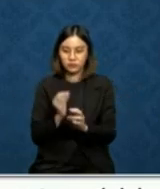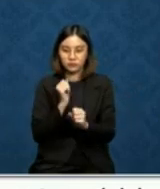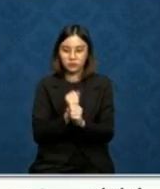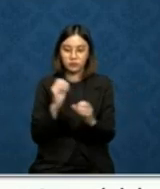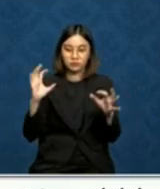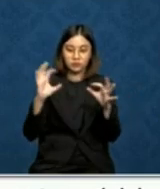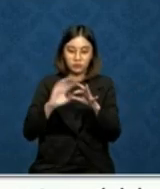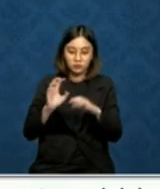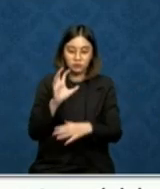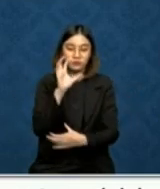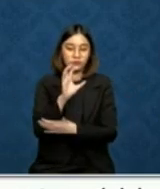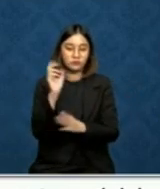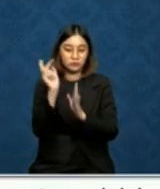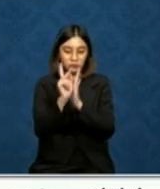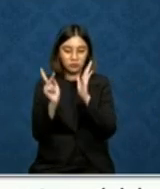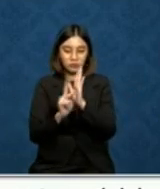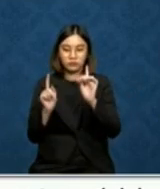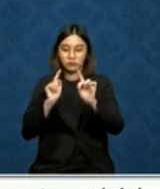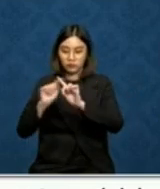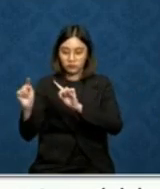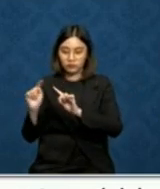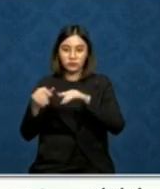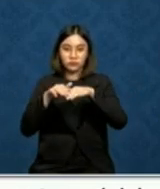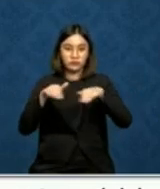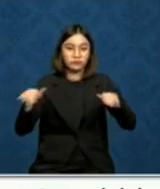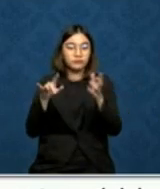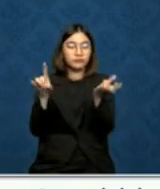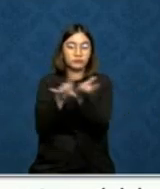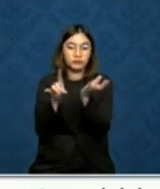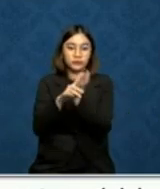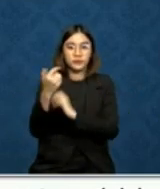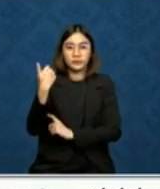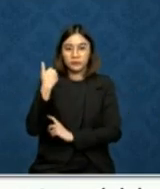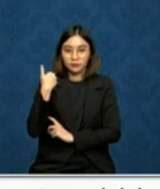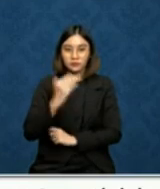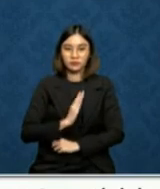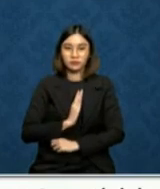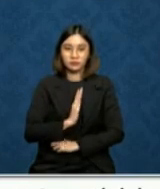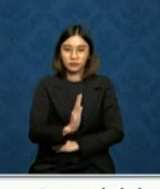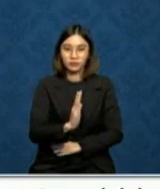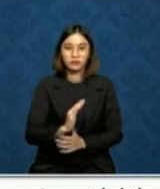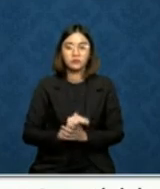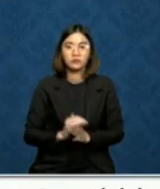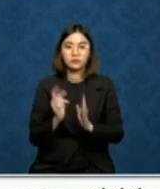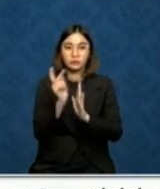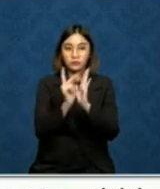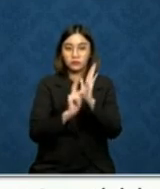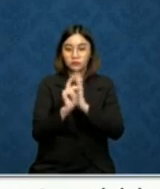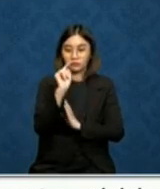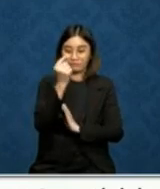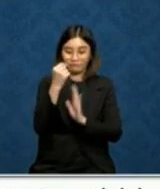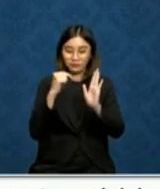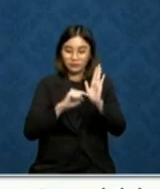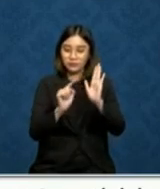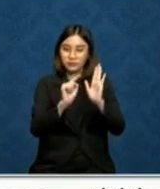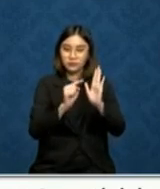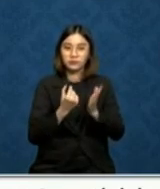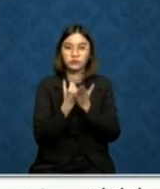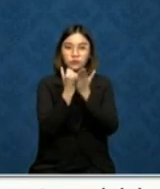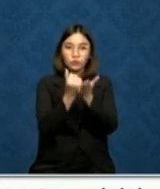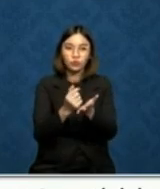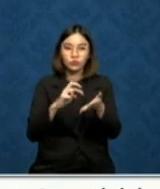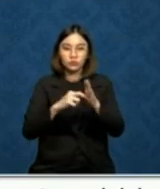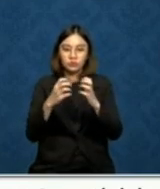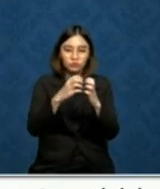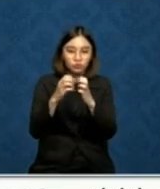สามารถบังคับใช้กฎหมายได้อย่างมีประสิทธิภาพและเป็นธรรมกฎหมายใหม่นี้จะช่วยลดความซ้ำ